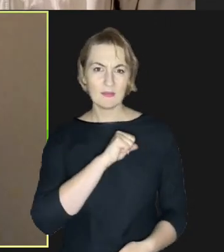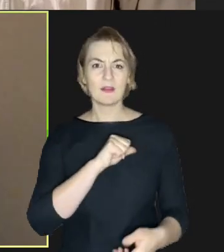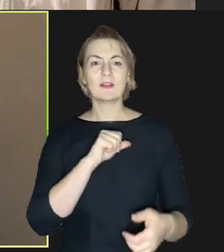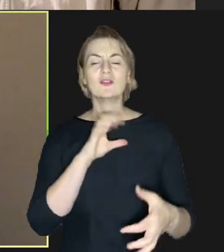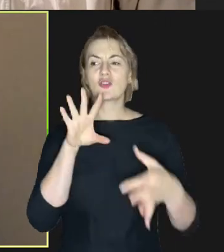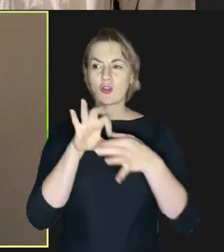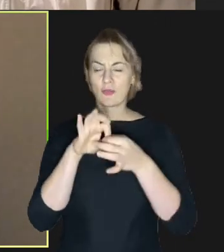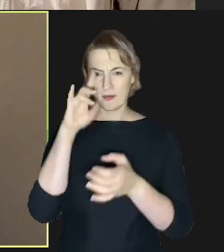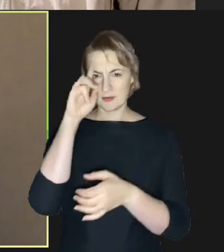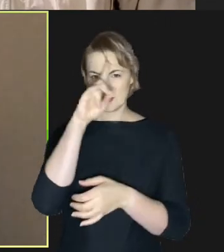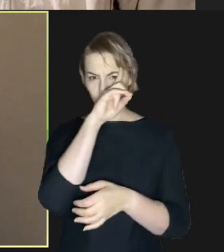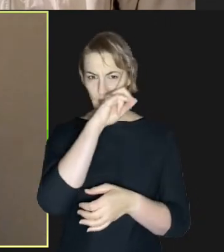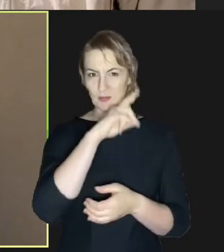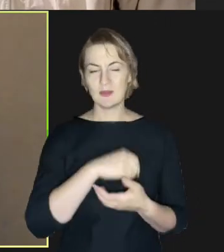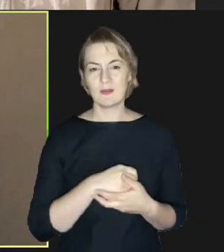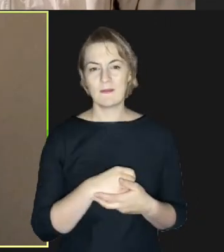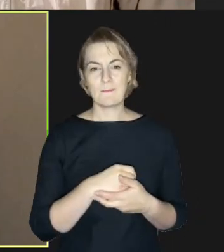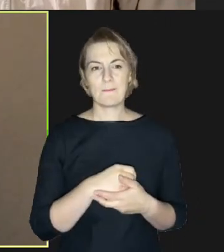ludźmi. To jest